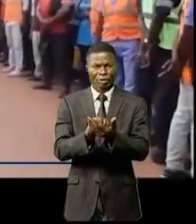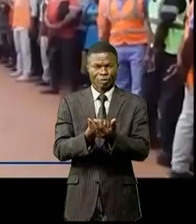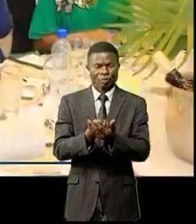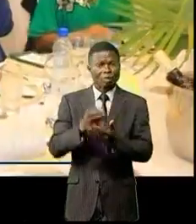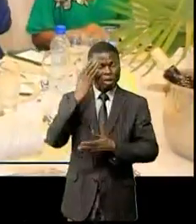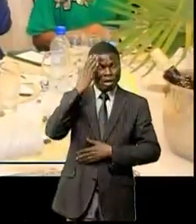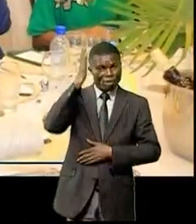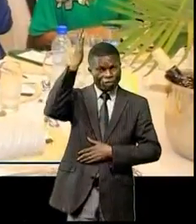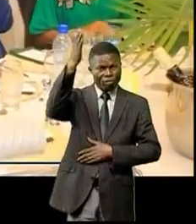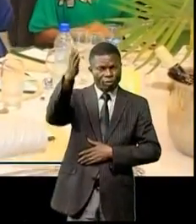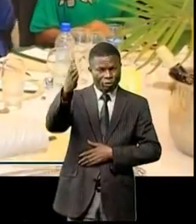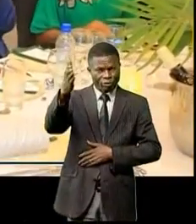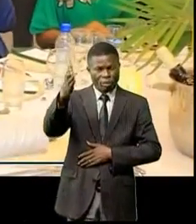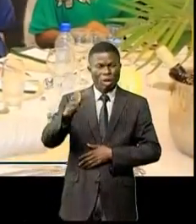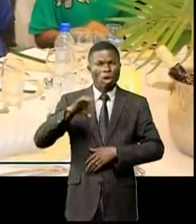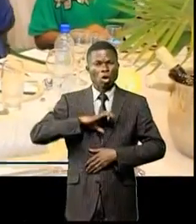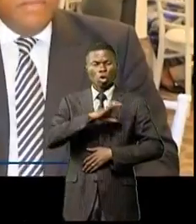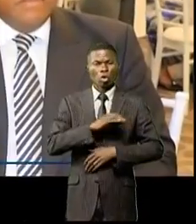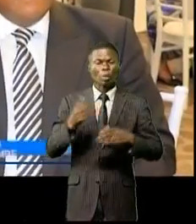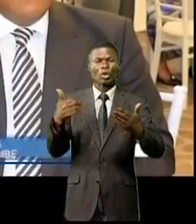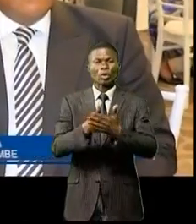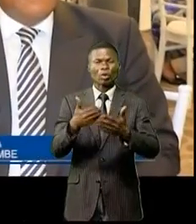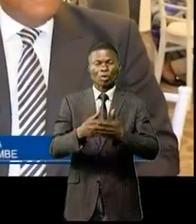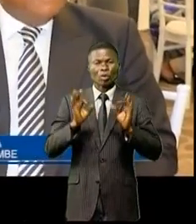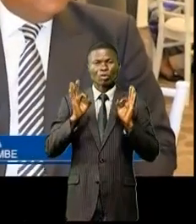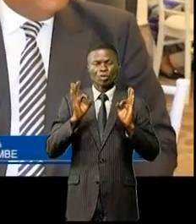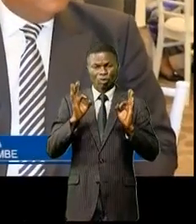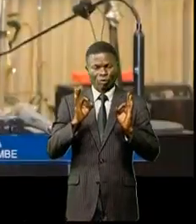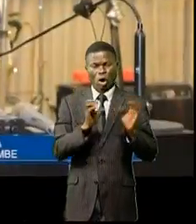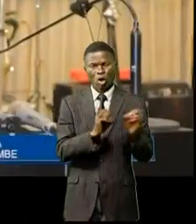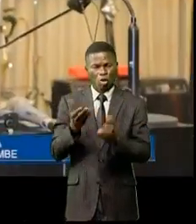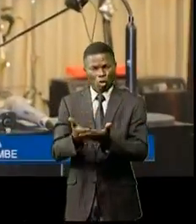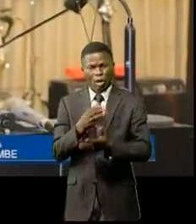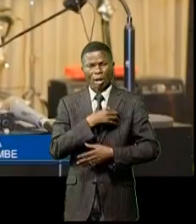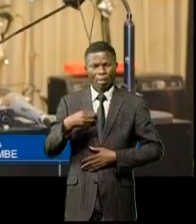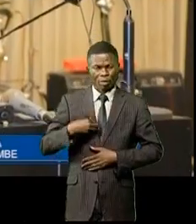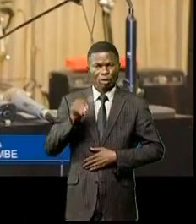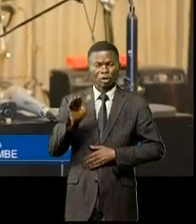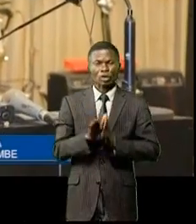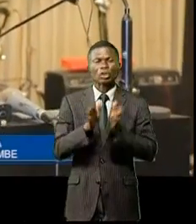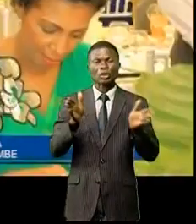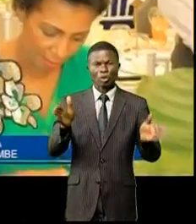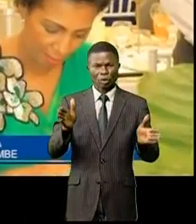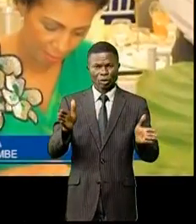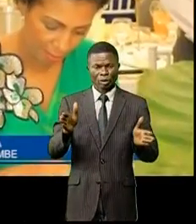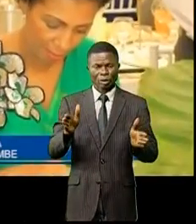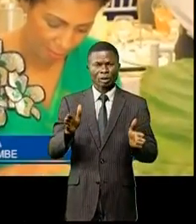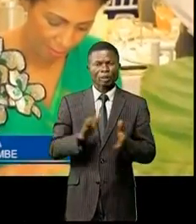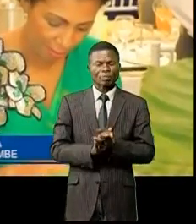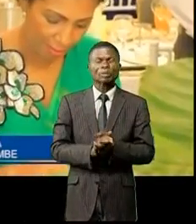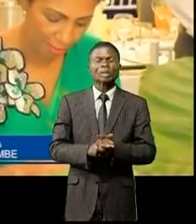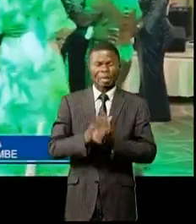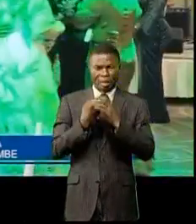l'expertise managériale du nouveau comité de gestion conduit par Mme Monique Djerkès, directeur général, a entrepris de les